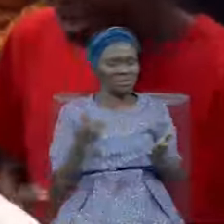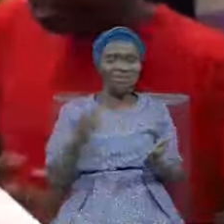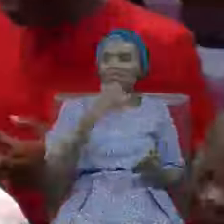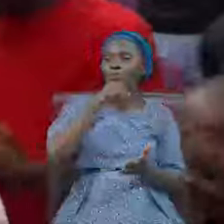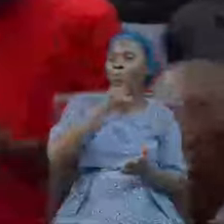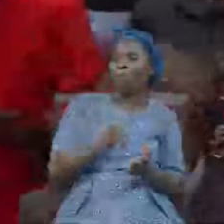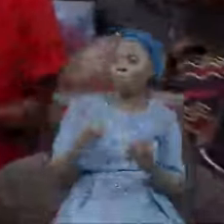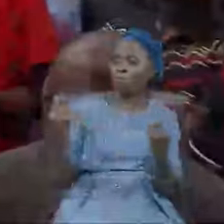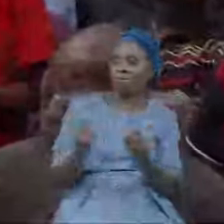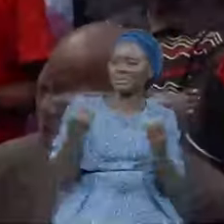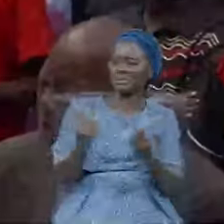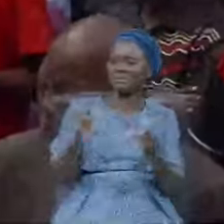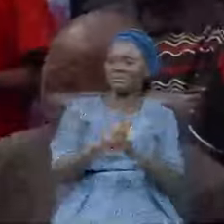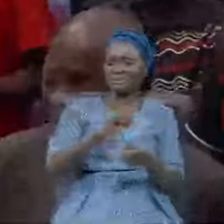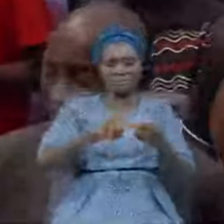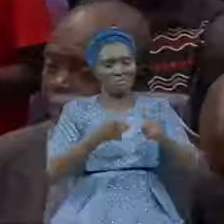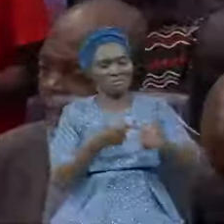Les anciens amis,